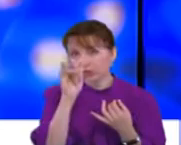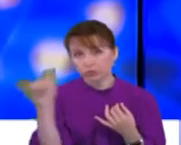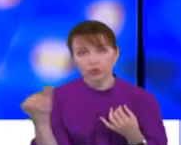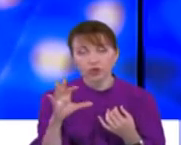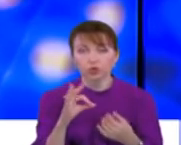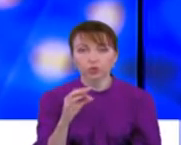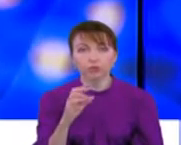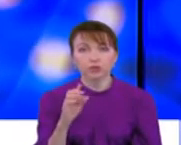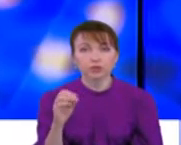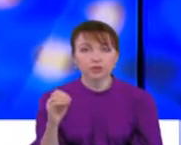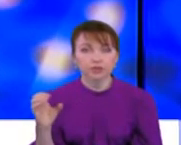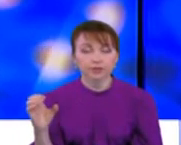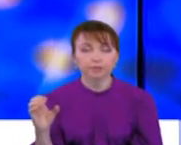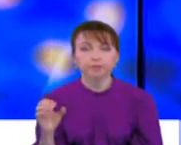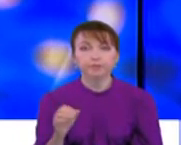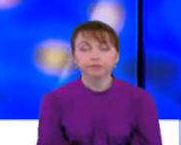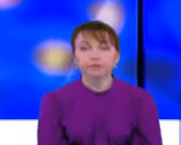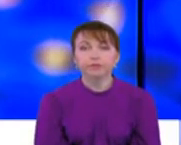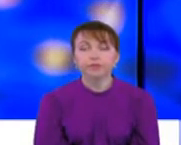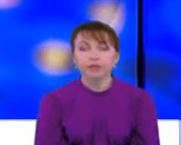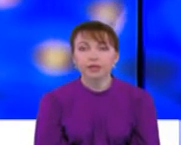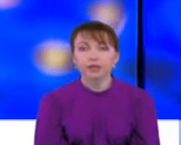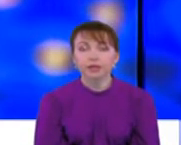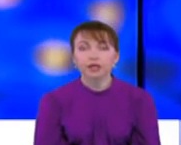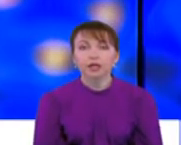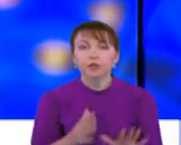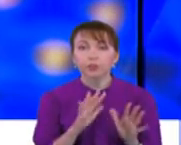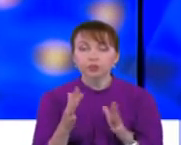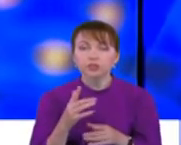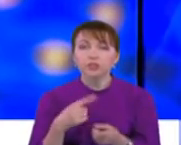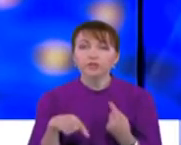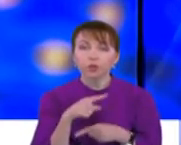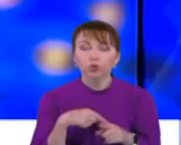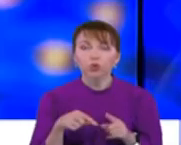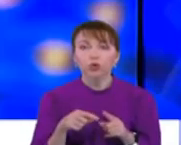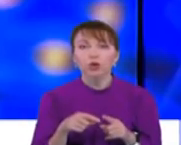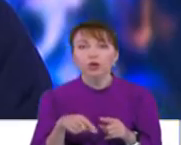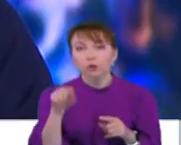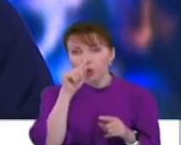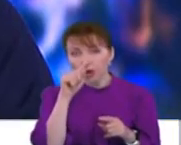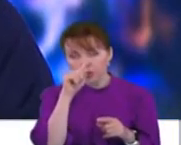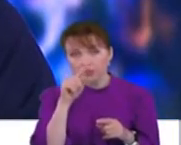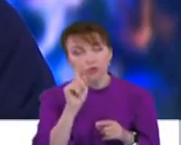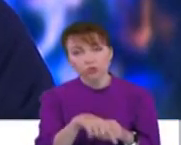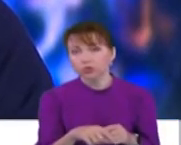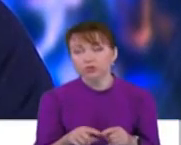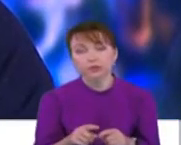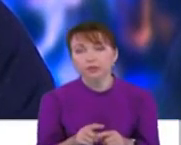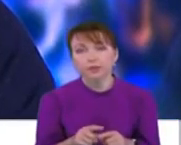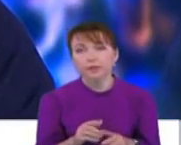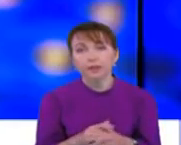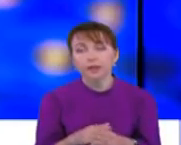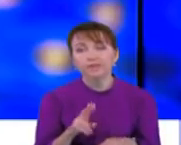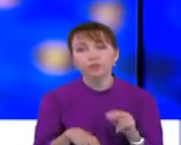і дуже непросто події складаються навколо станиці Луганської, відбудови відомого